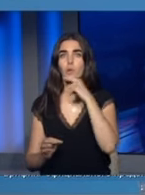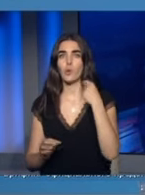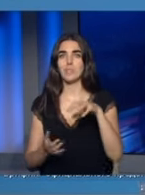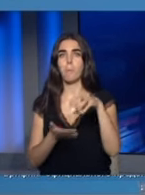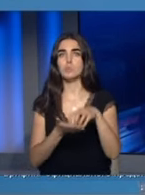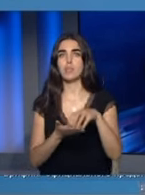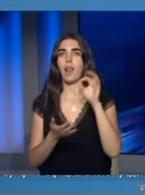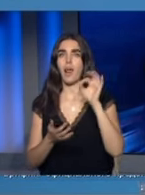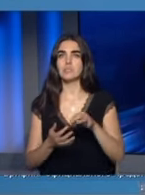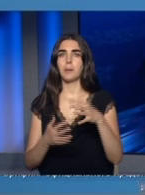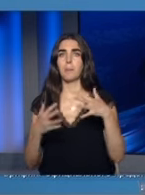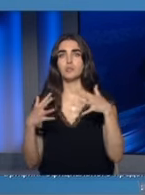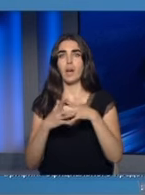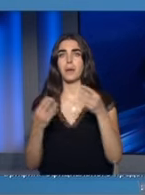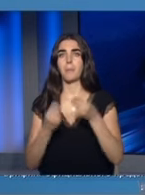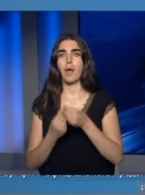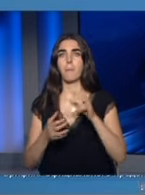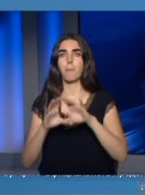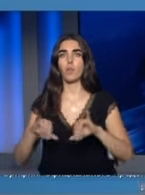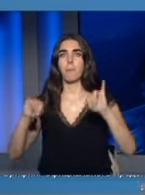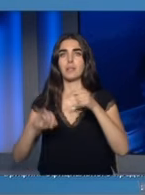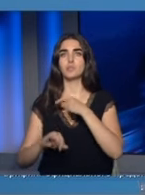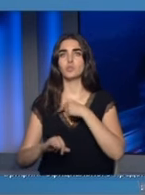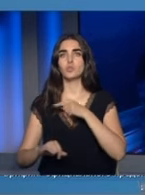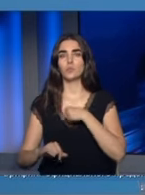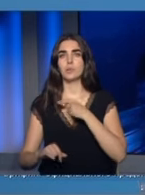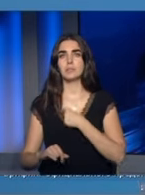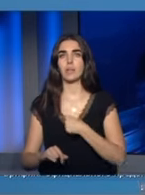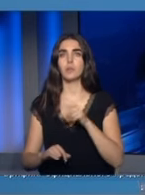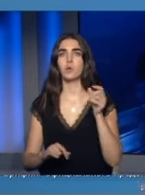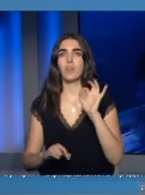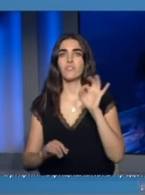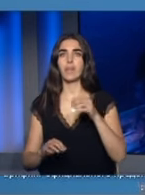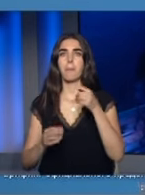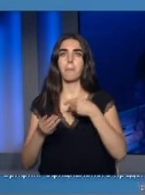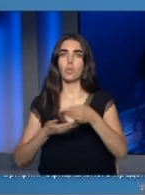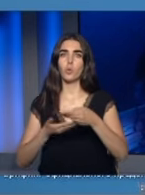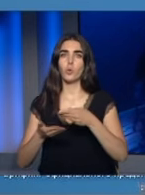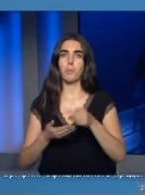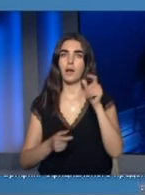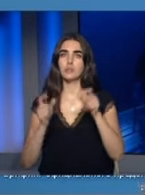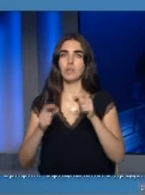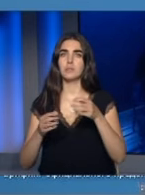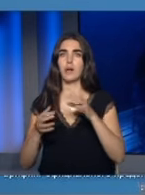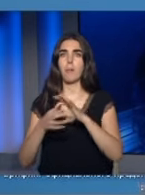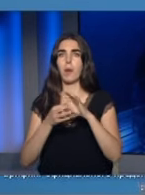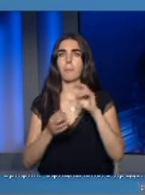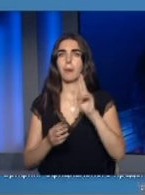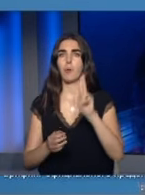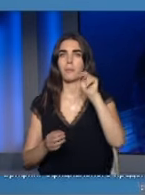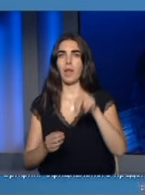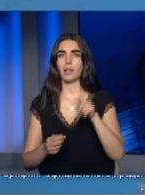المشاركه في المؤتمر بسويسرا حتى ولو تمت دعوتها اليه مندوب روسيا لدى الامم المتحده فازيلي